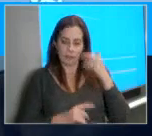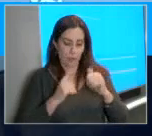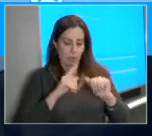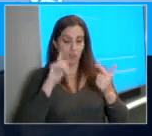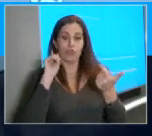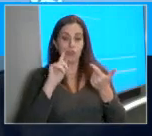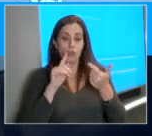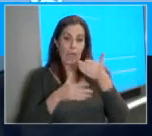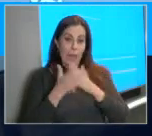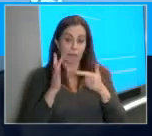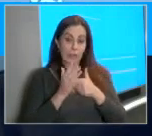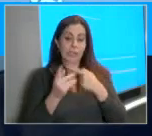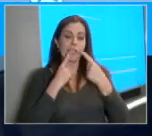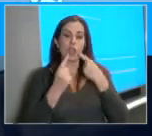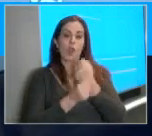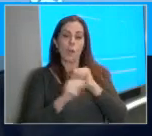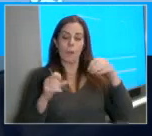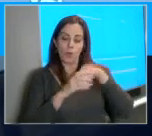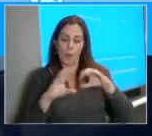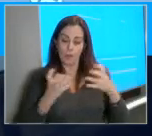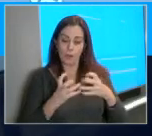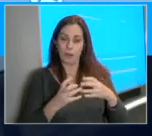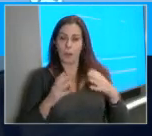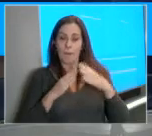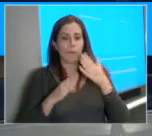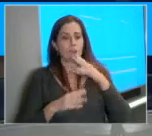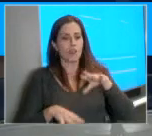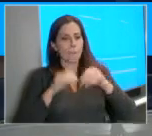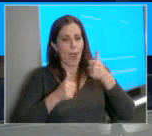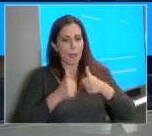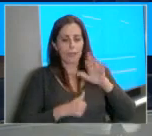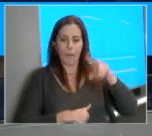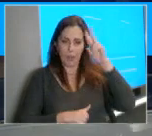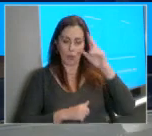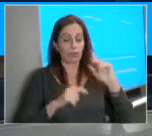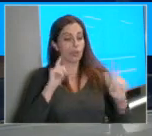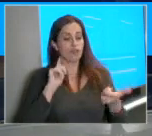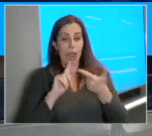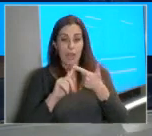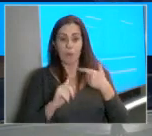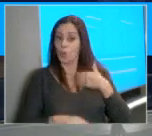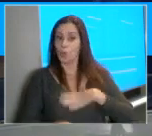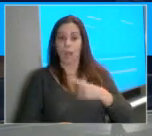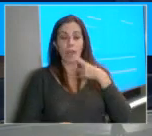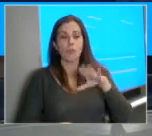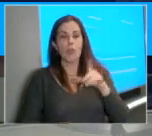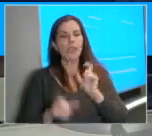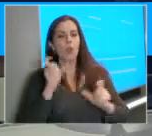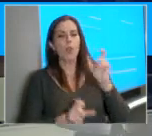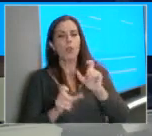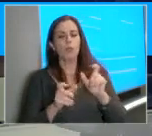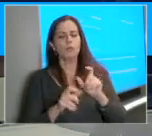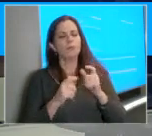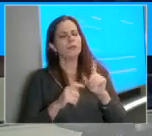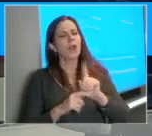אחד. וחלק מזה, זה שיח דמוקרטי פנים-מפלגתי, בבית יהודי יש פריימריז, גם בליכוד זה אחד. שנית, אני רוצה לומר לך שיש פה התגוננות סביב